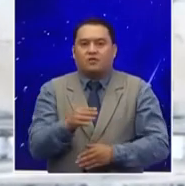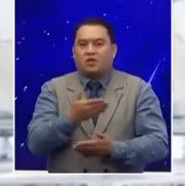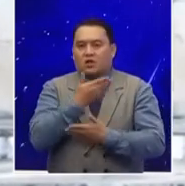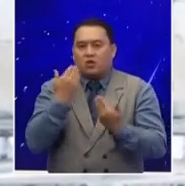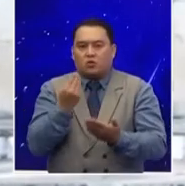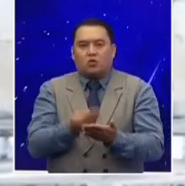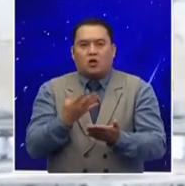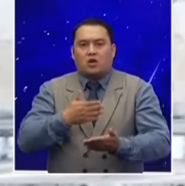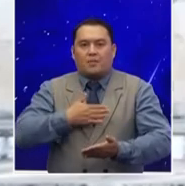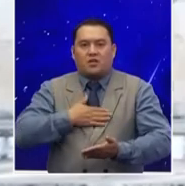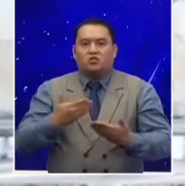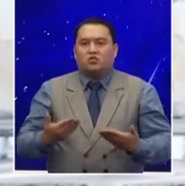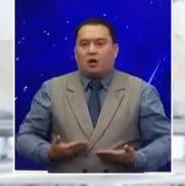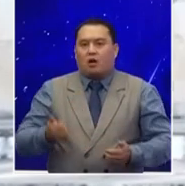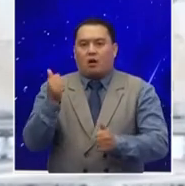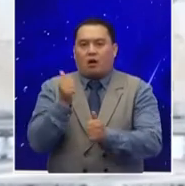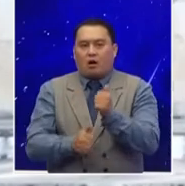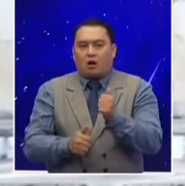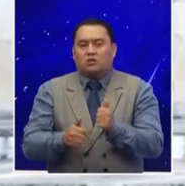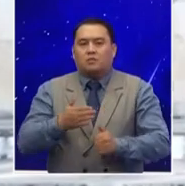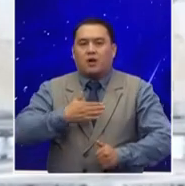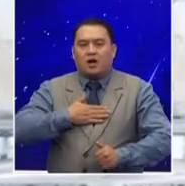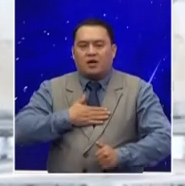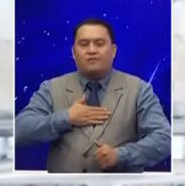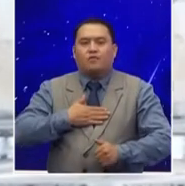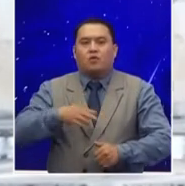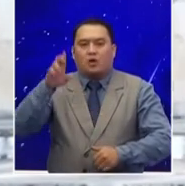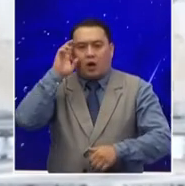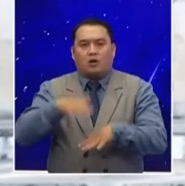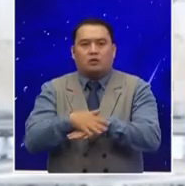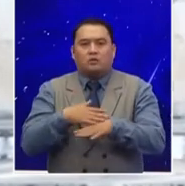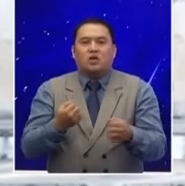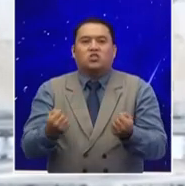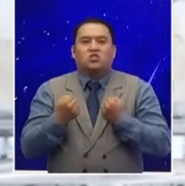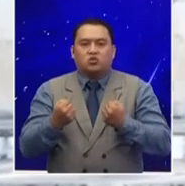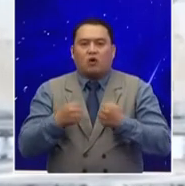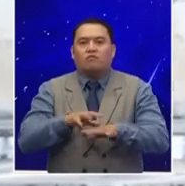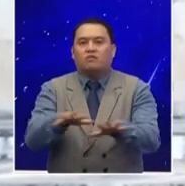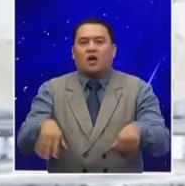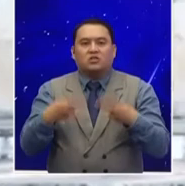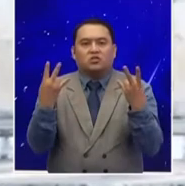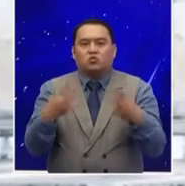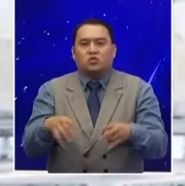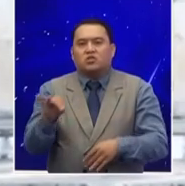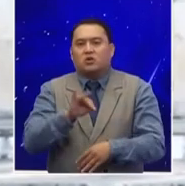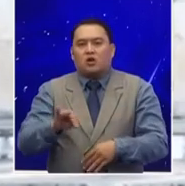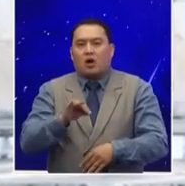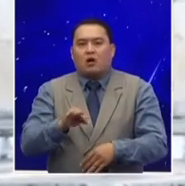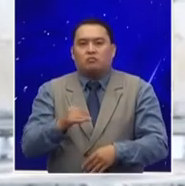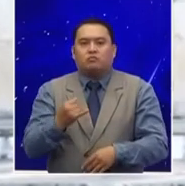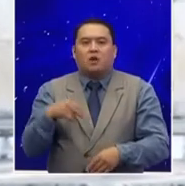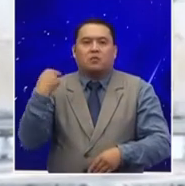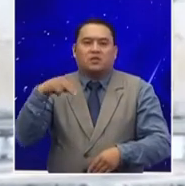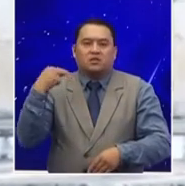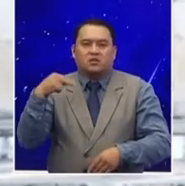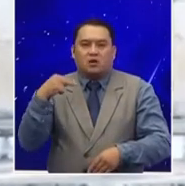ничего дороже для меня жизни каждого моего соотечественника. Я не держусь за власть. Не хочу остаться в истории Кыргызстана как